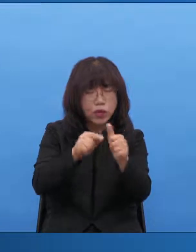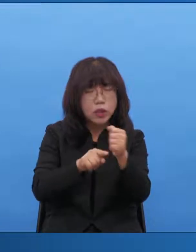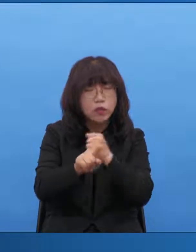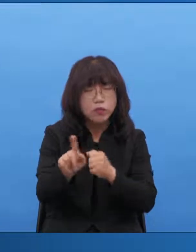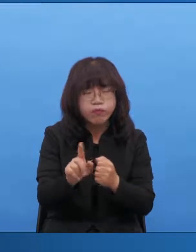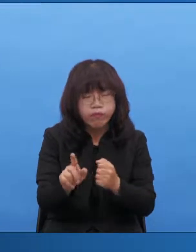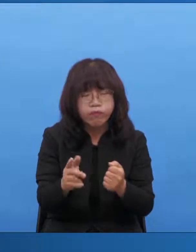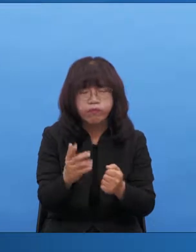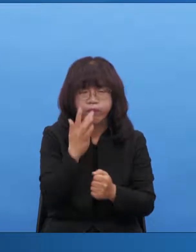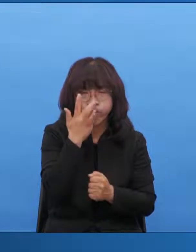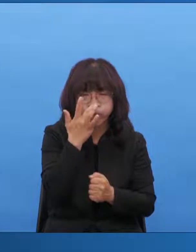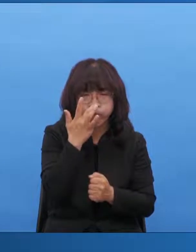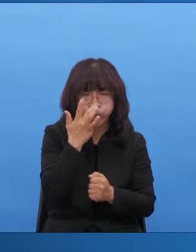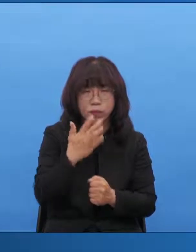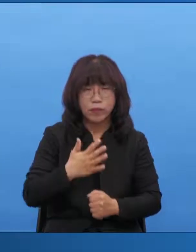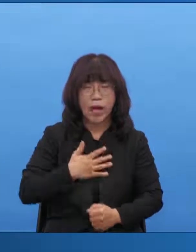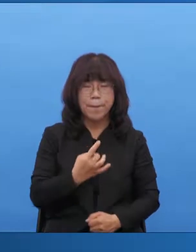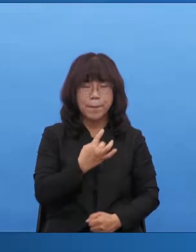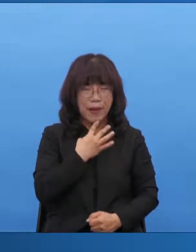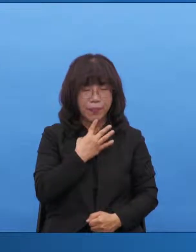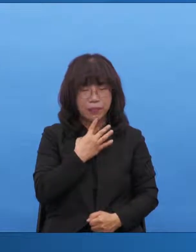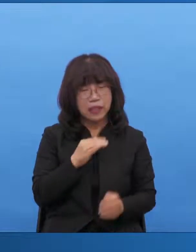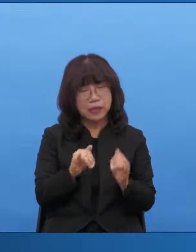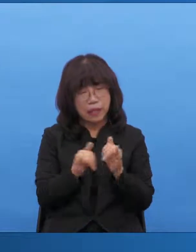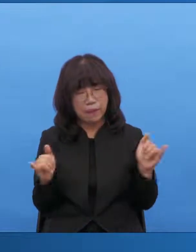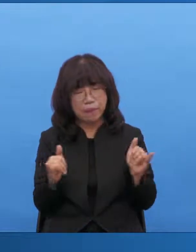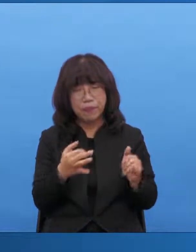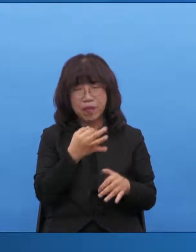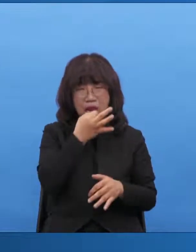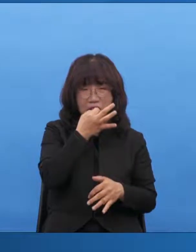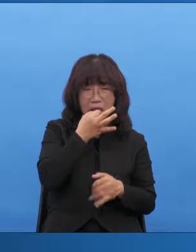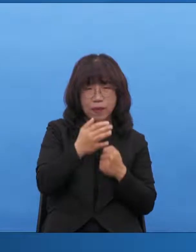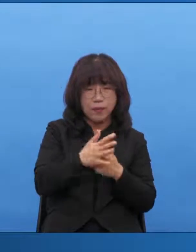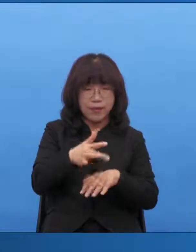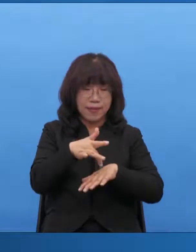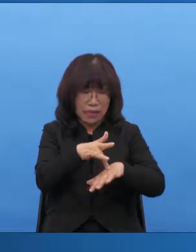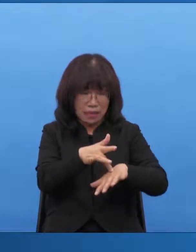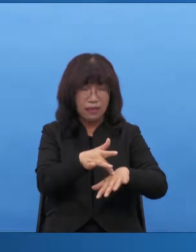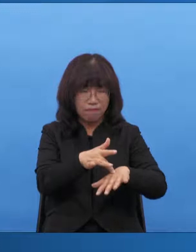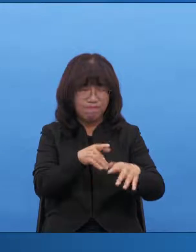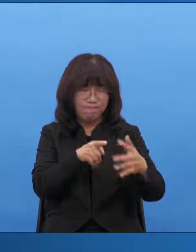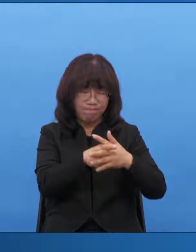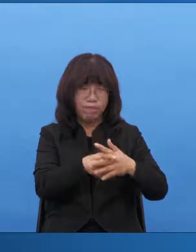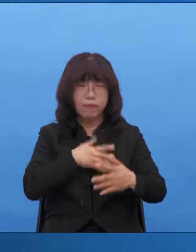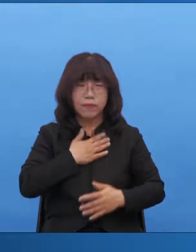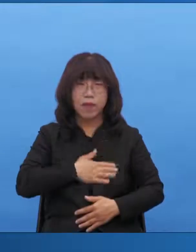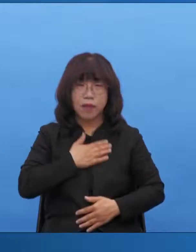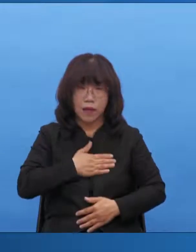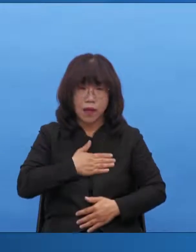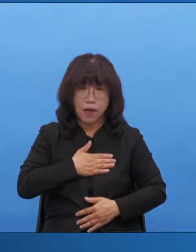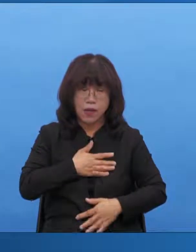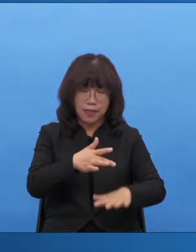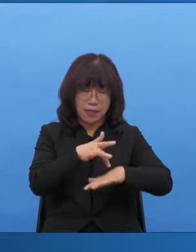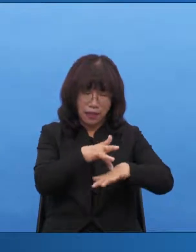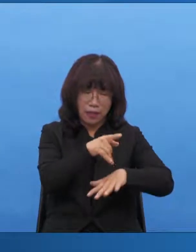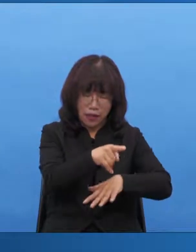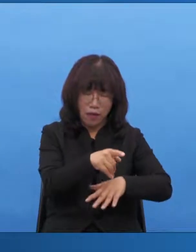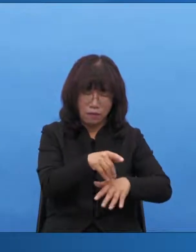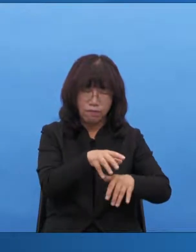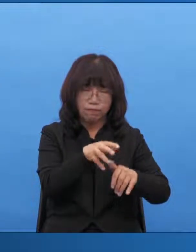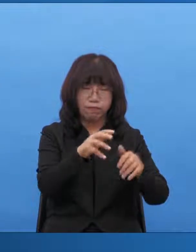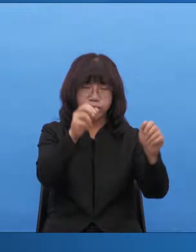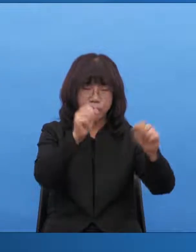있죠. 나밖에 모르는 인간임을 이 사단은 잘 알고 그걸 이용해서 멸망을 시키는 겁니다.